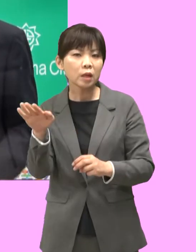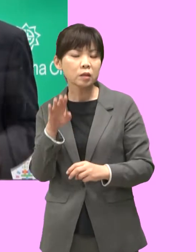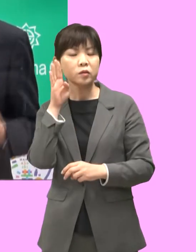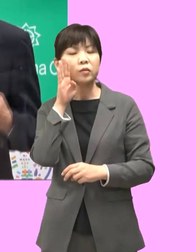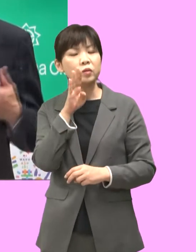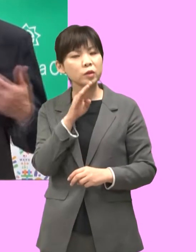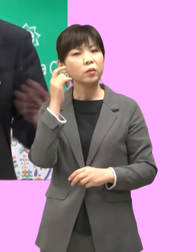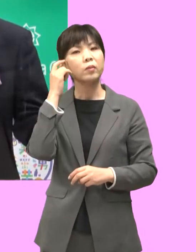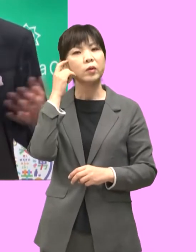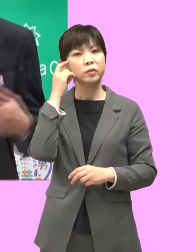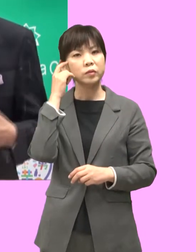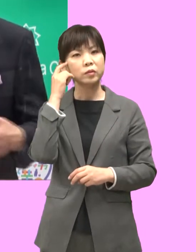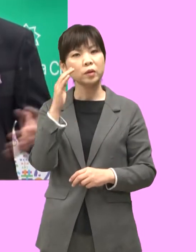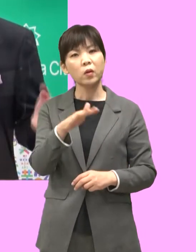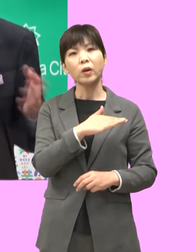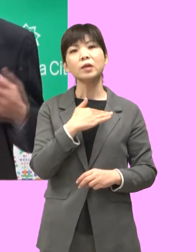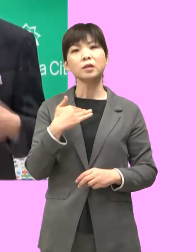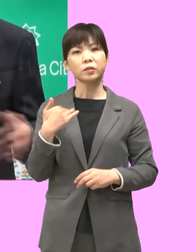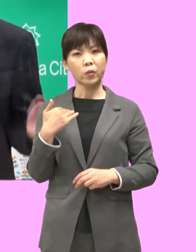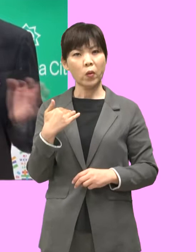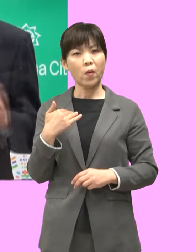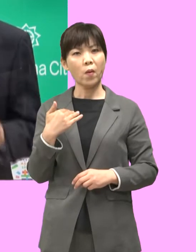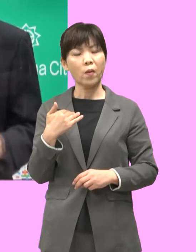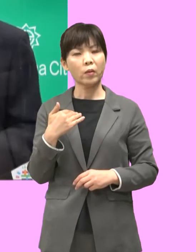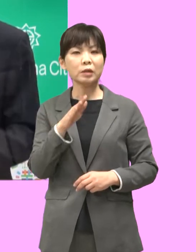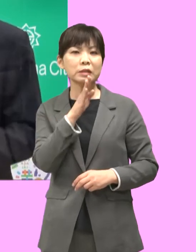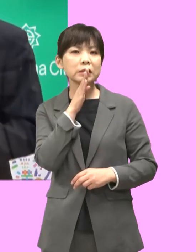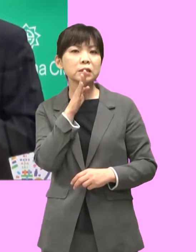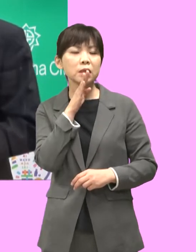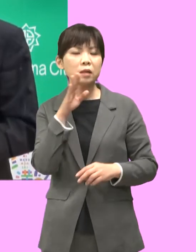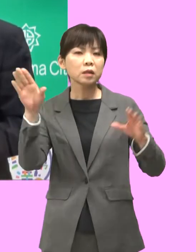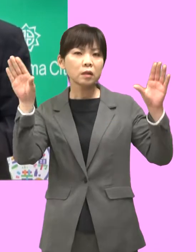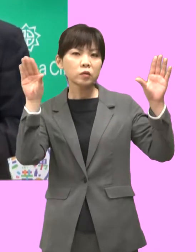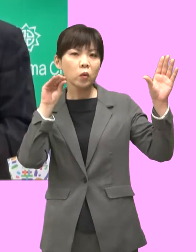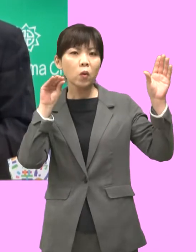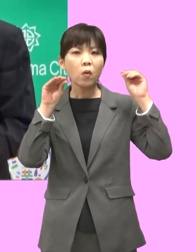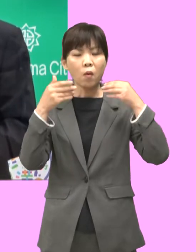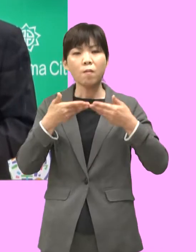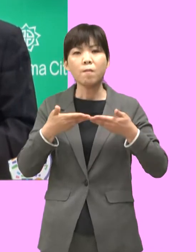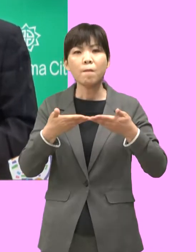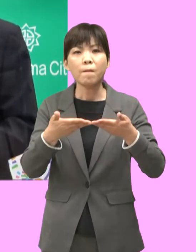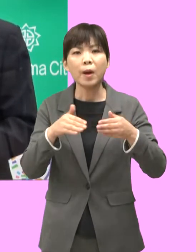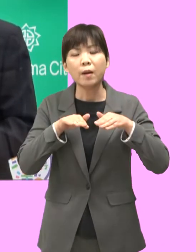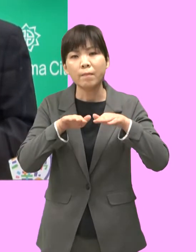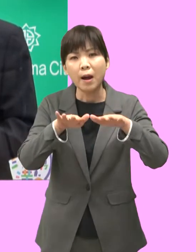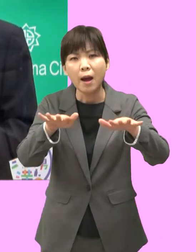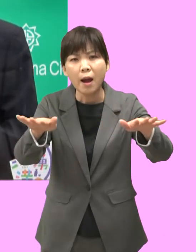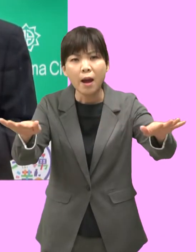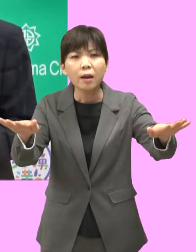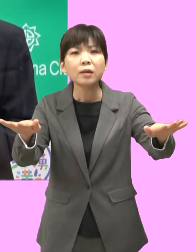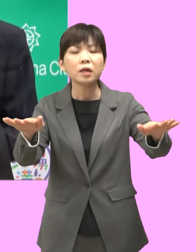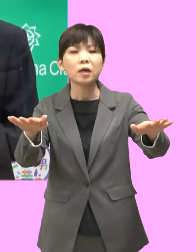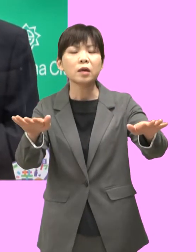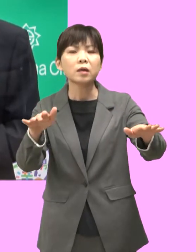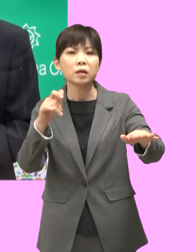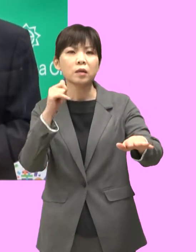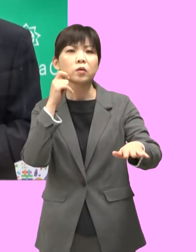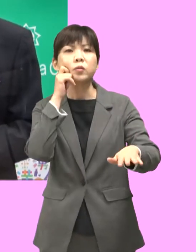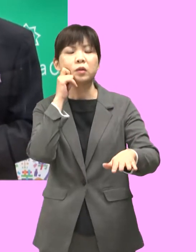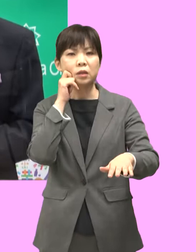ますし、我々もそのやっぱり届かないと意味がないので、あのぜひそのこういったことに意欲を持ちそうな